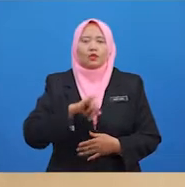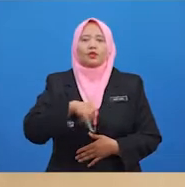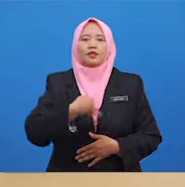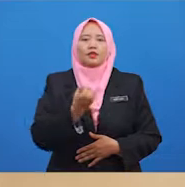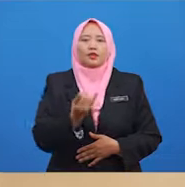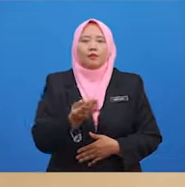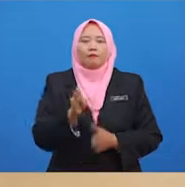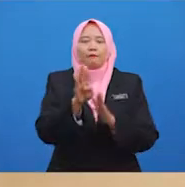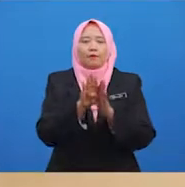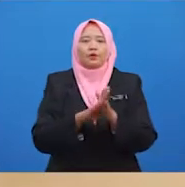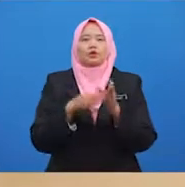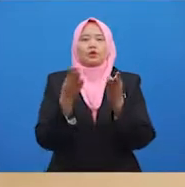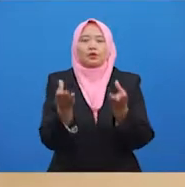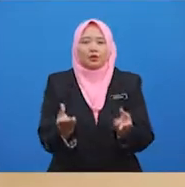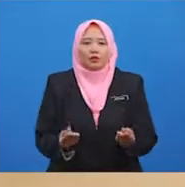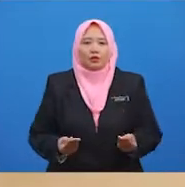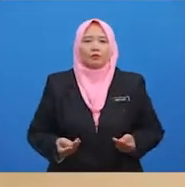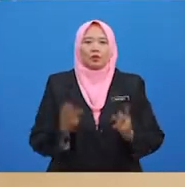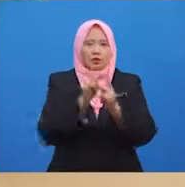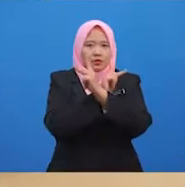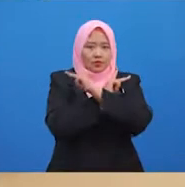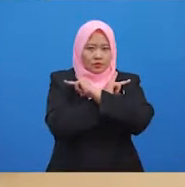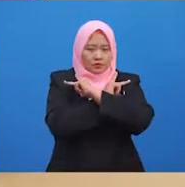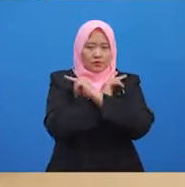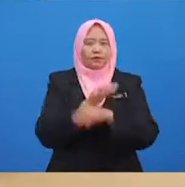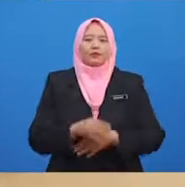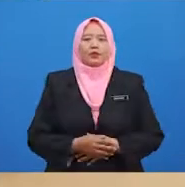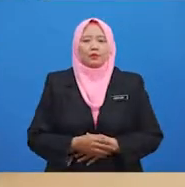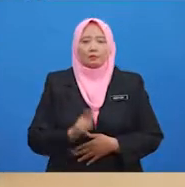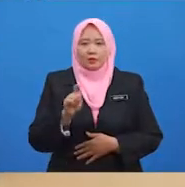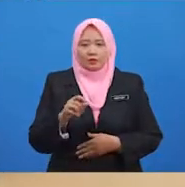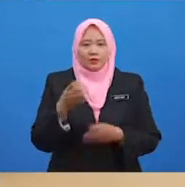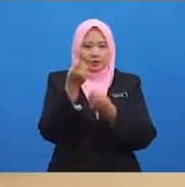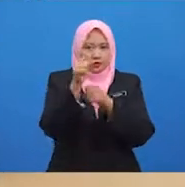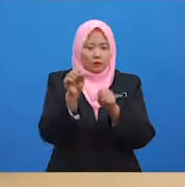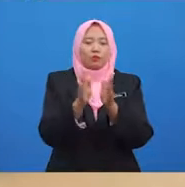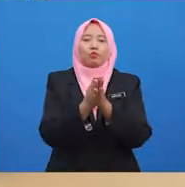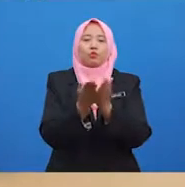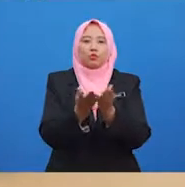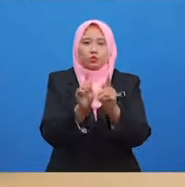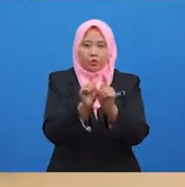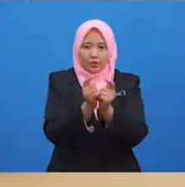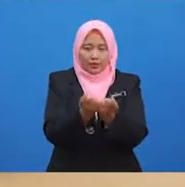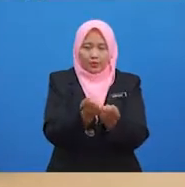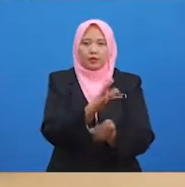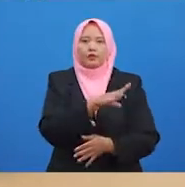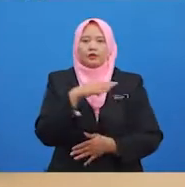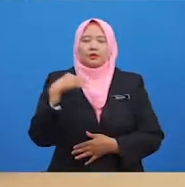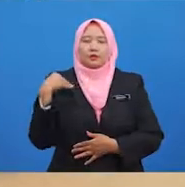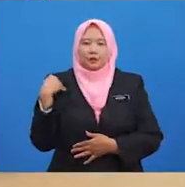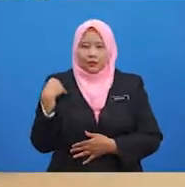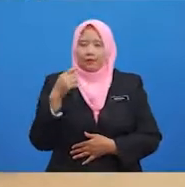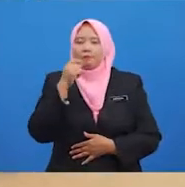harap murid-murid telah pun bersedia dengan buku teks antologi Ku Ingin Berterima Kasih Tingkatan 1